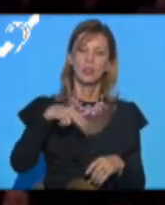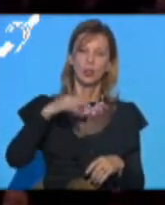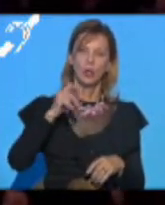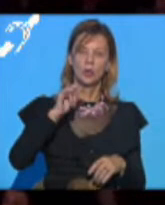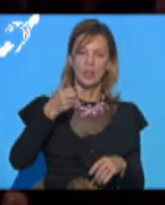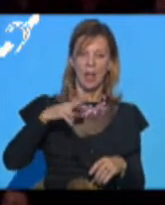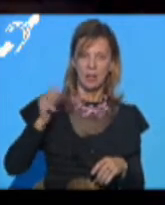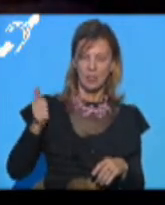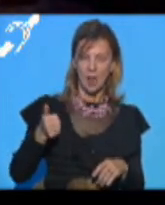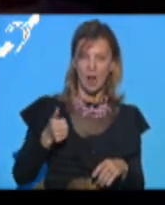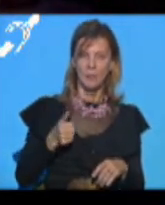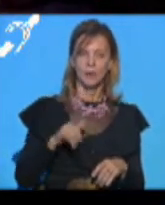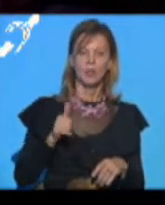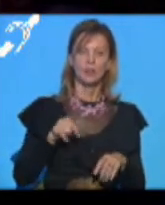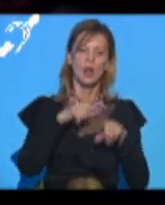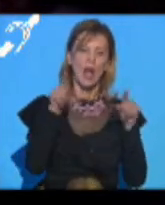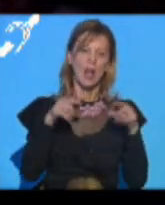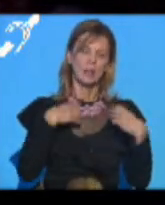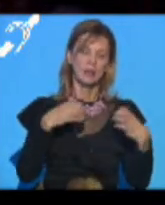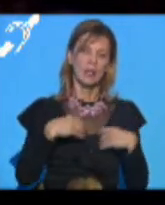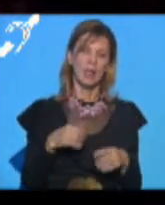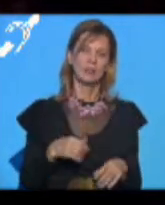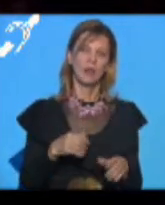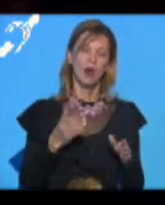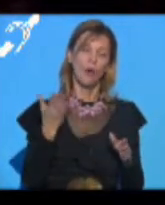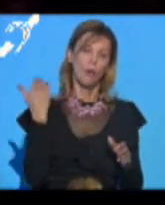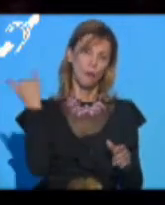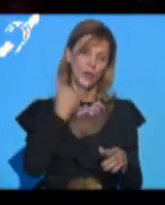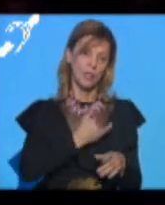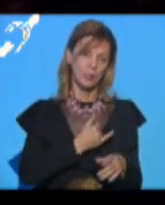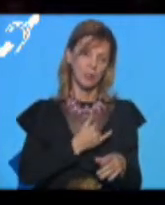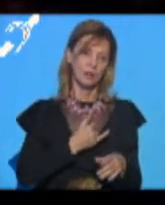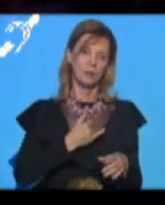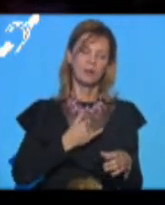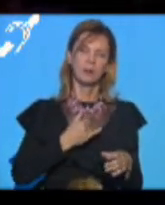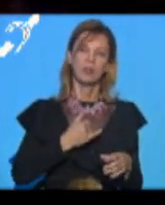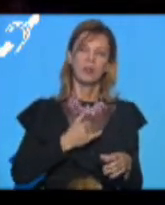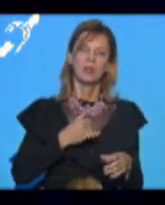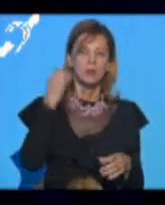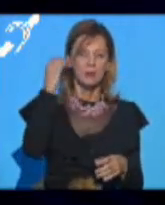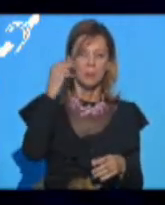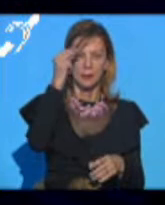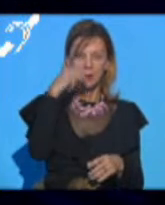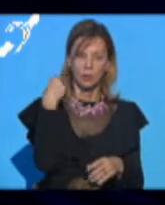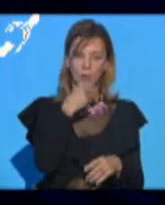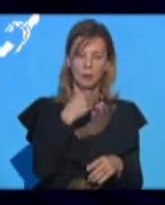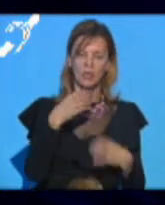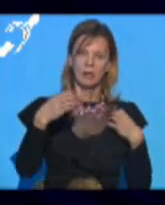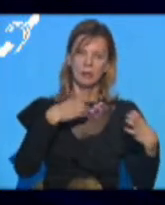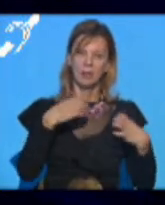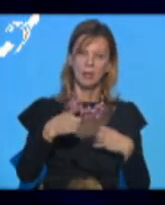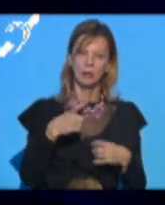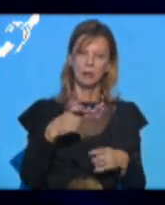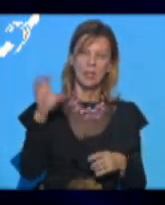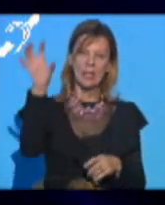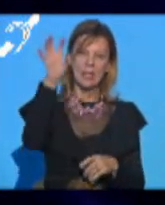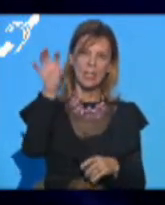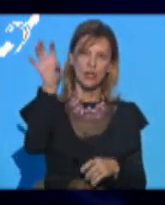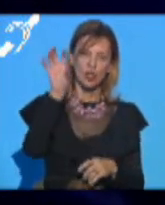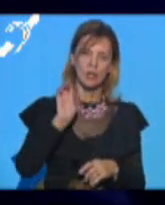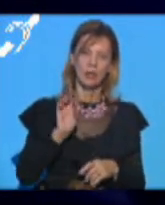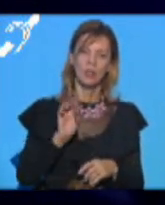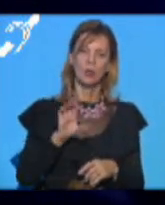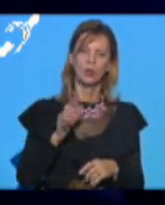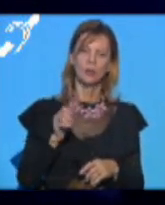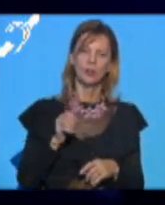de lună premiera Volpone. În weekend au fost aplaudate producțiile Teatrului Național Satiricus Ion Luca Caragiale din Chișinău, Revizorul